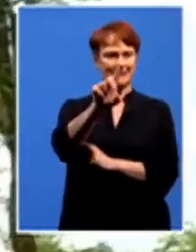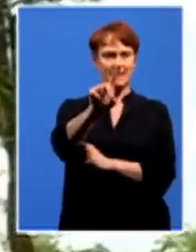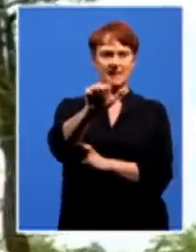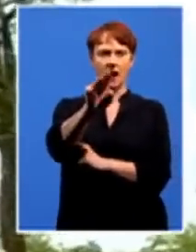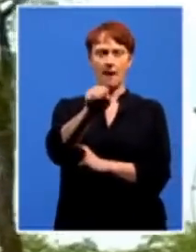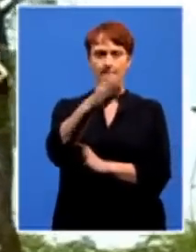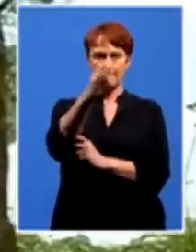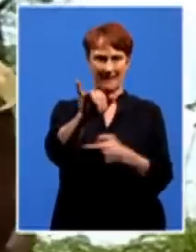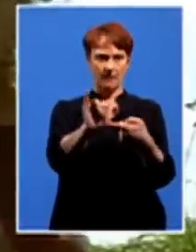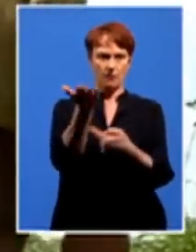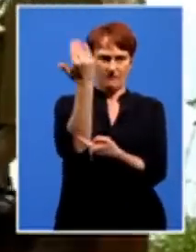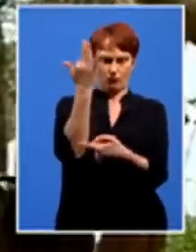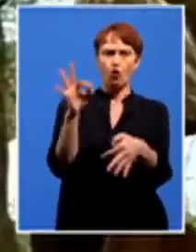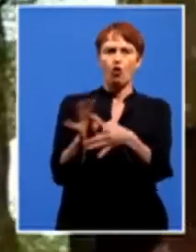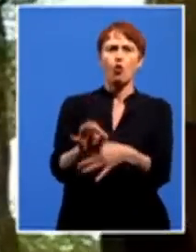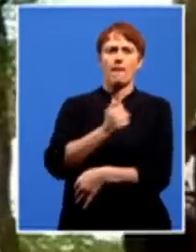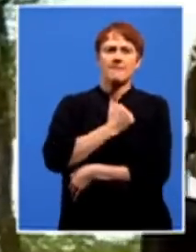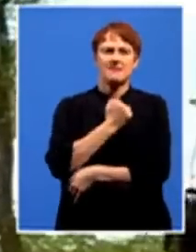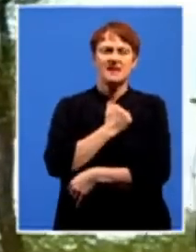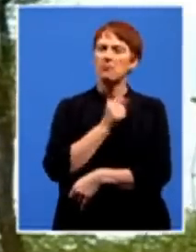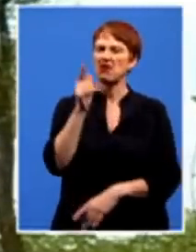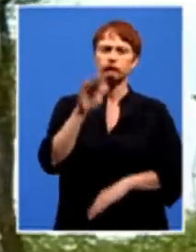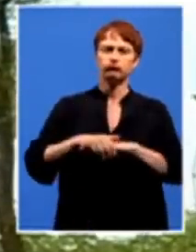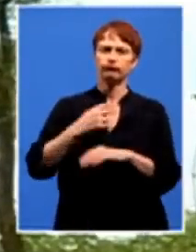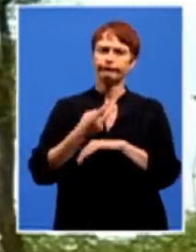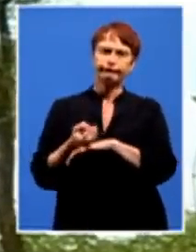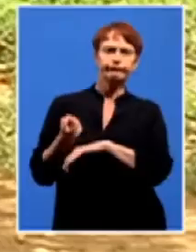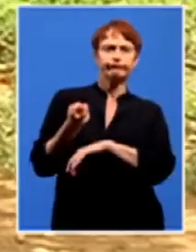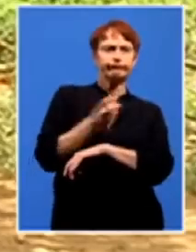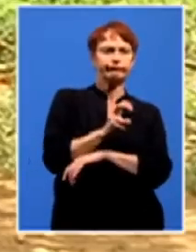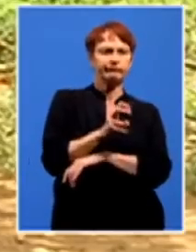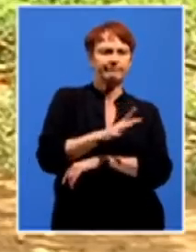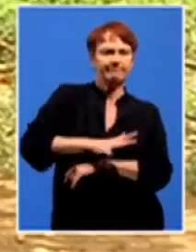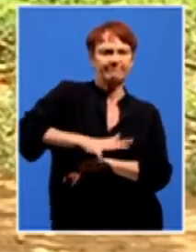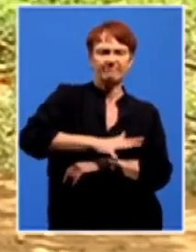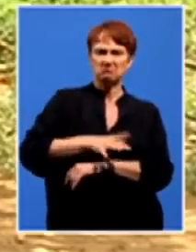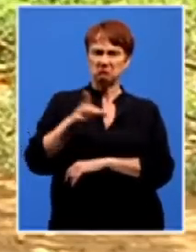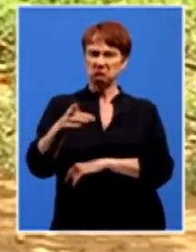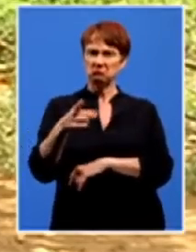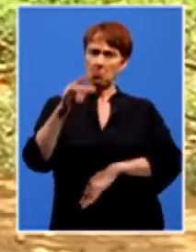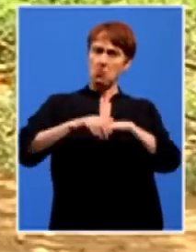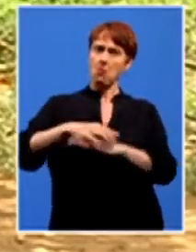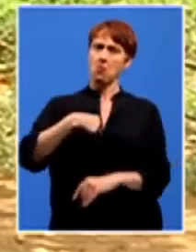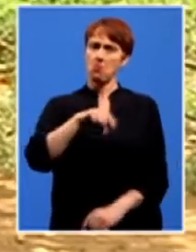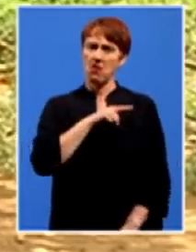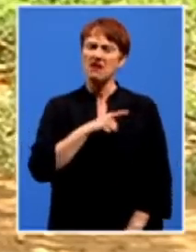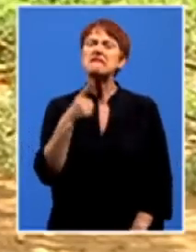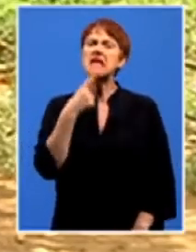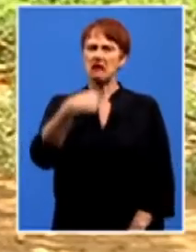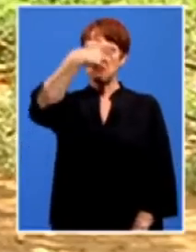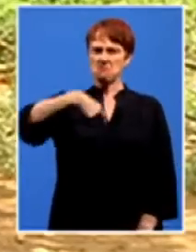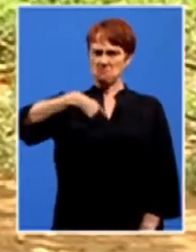aka Gwela va lo ni qinela mina va ku loyi walowa